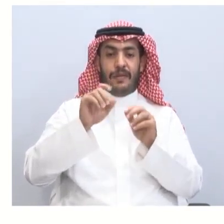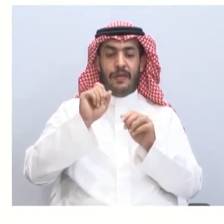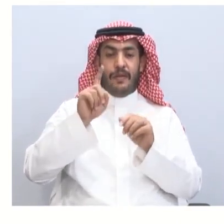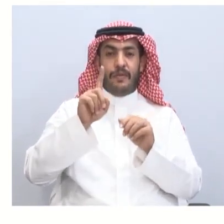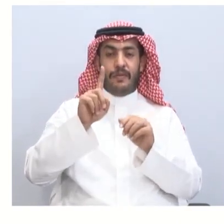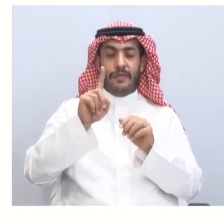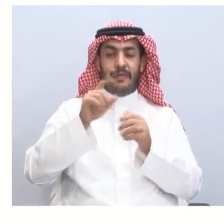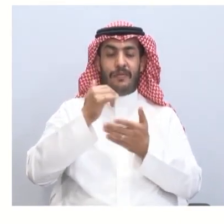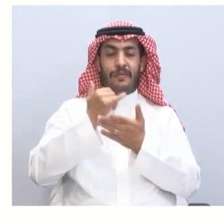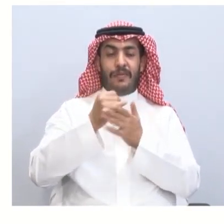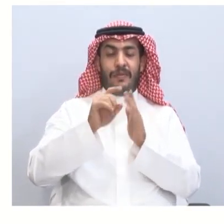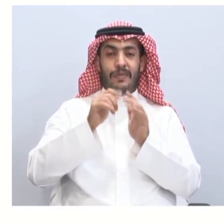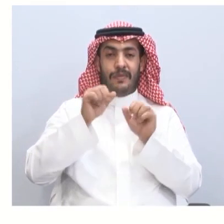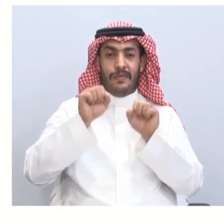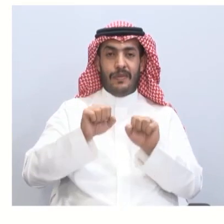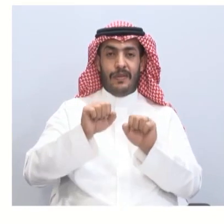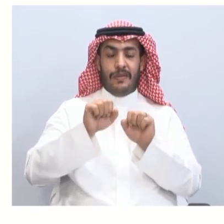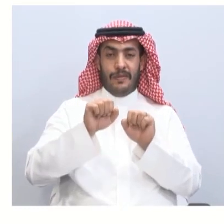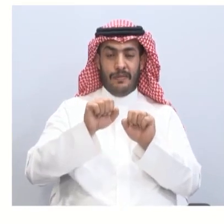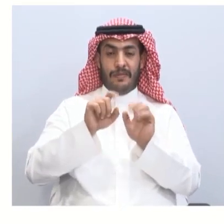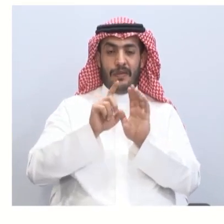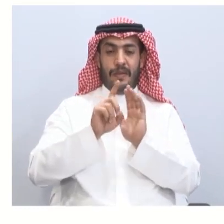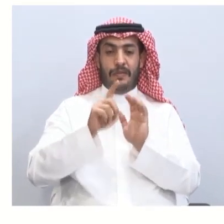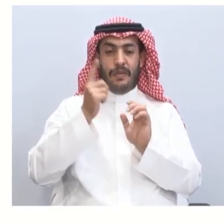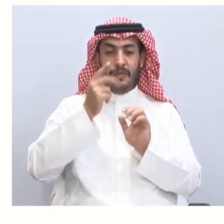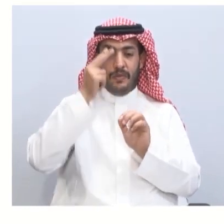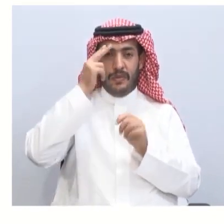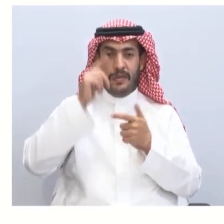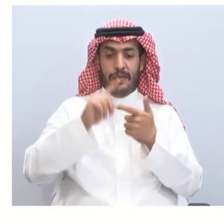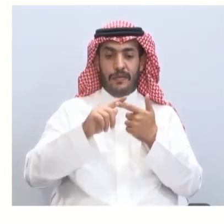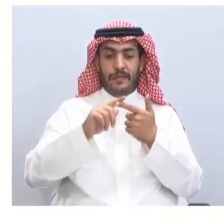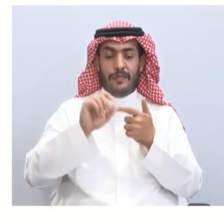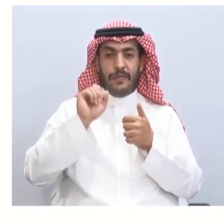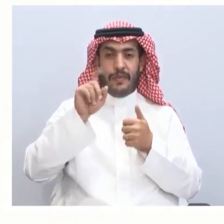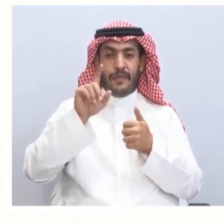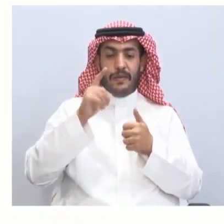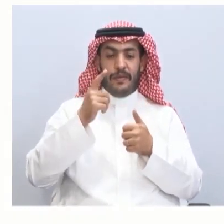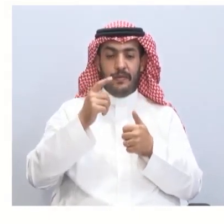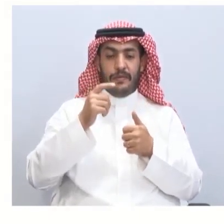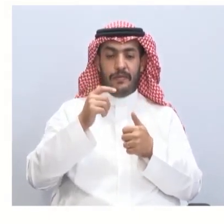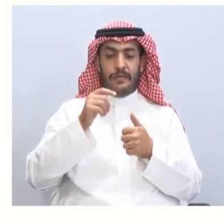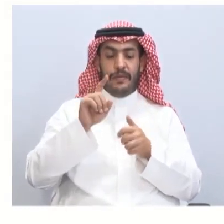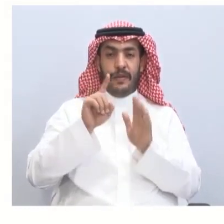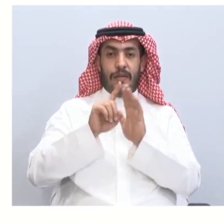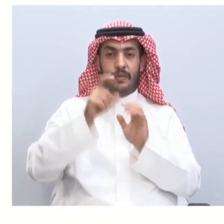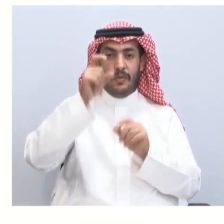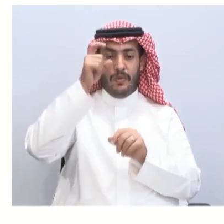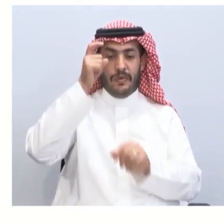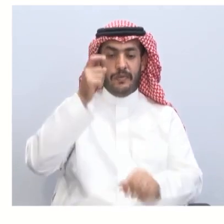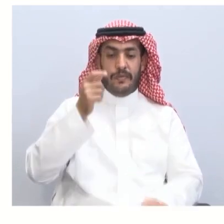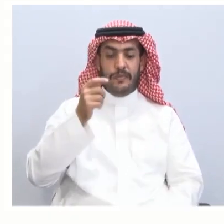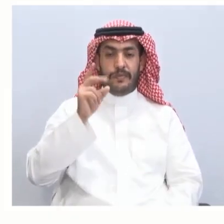اول من تولى او ائمه الدوله السعوديه احسنتم اول واحد ابناء ممتازين الامام تركي بن عبد